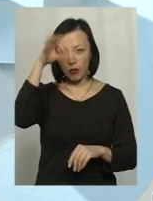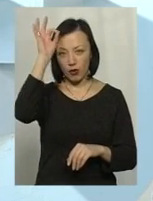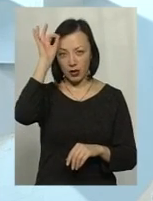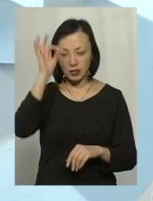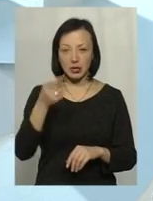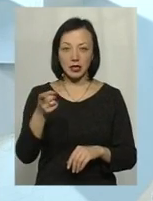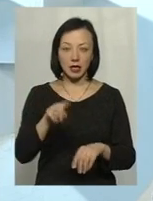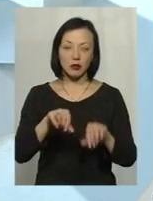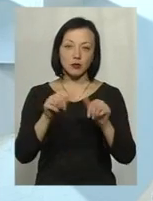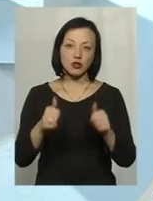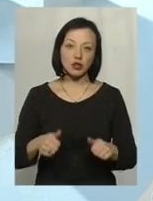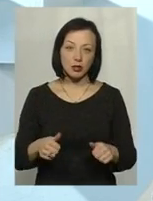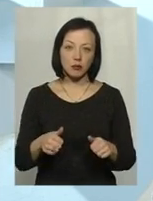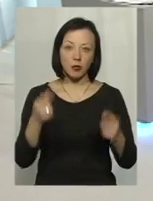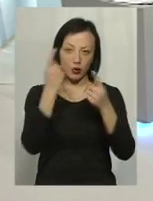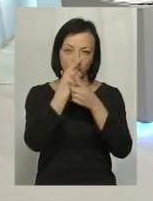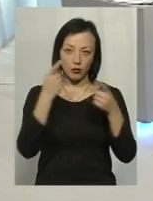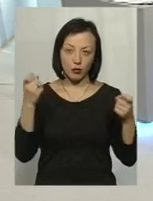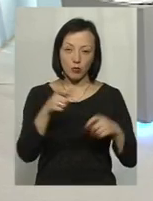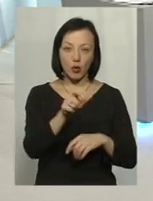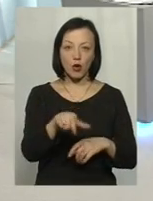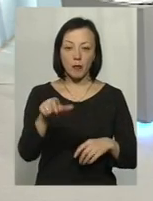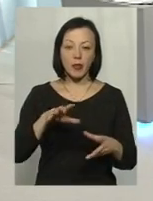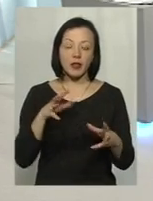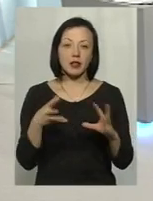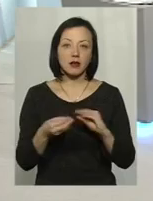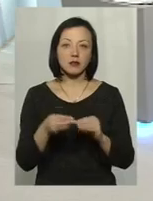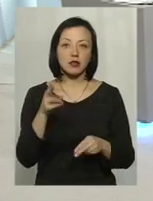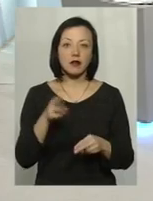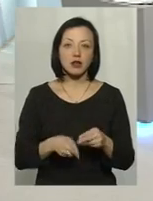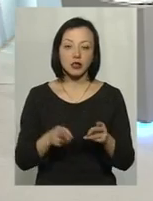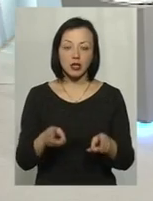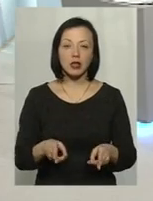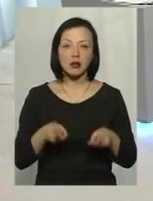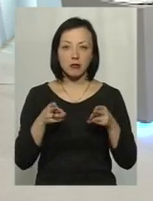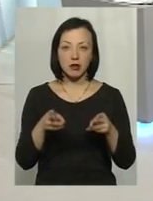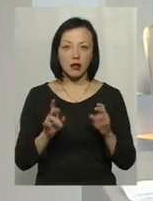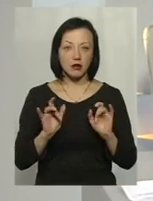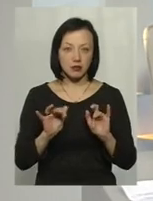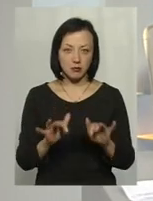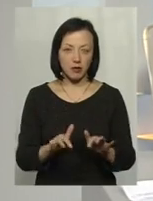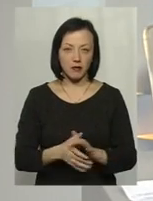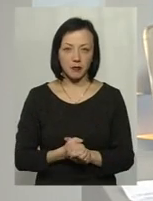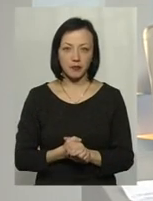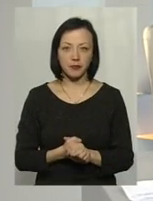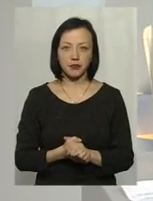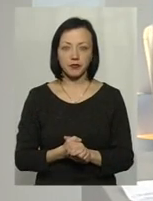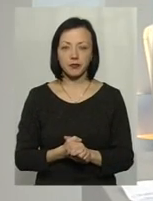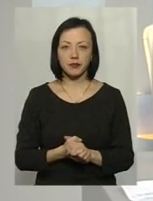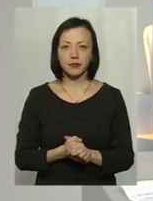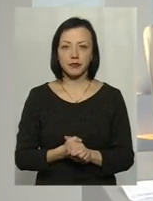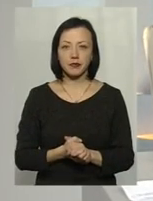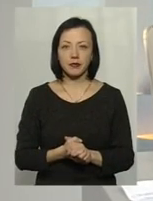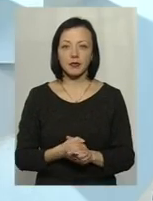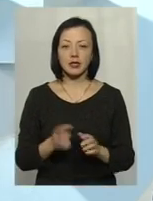ми проінформуємо громадськість за наслідками вже завершених кримінальних правопорушень. Тобто на сьогодні це ще все в